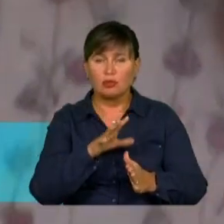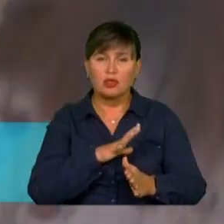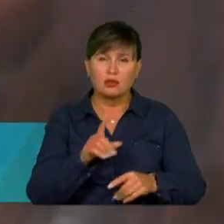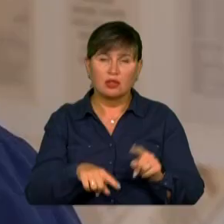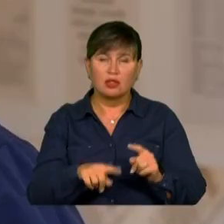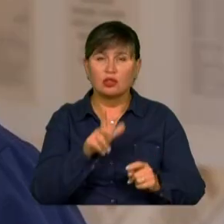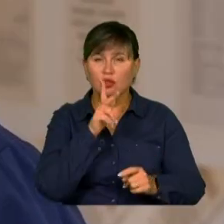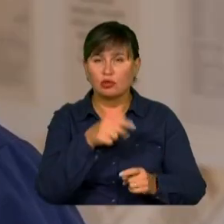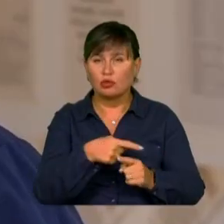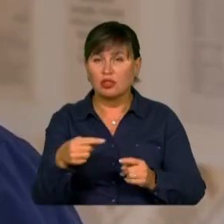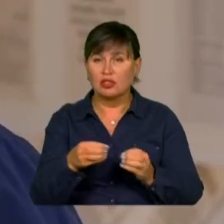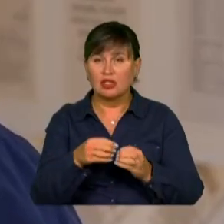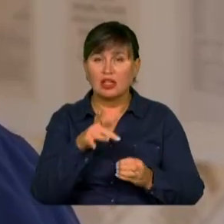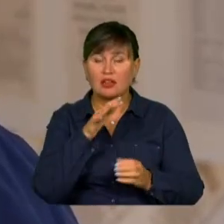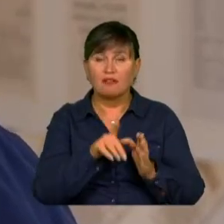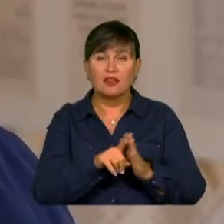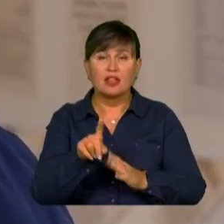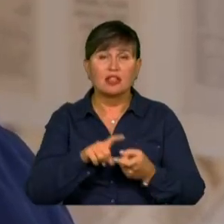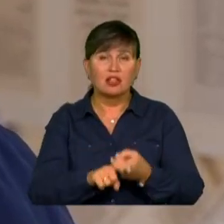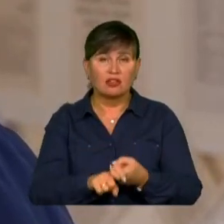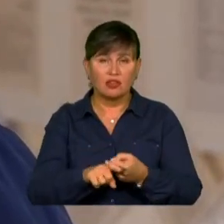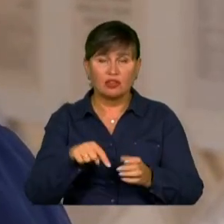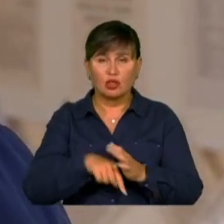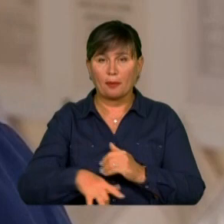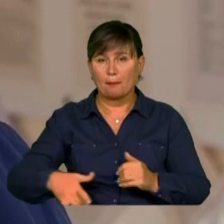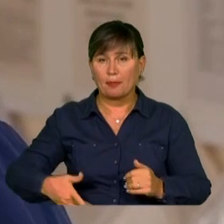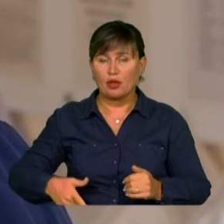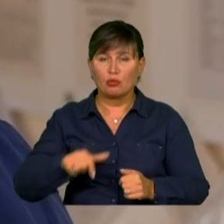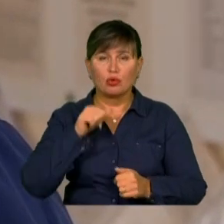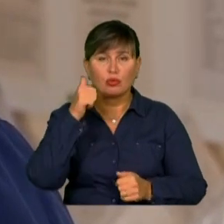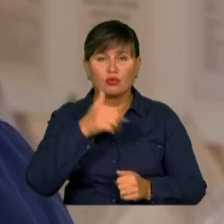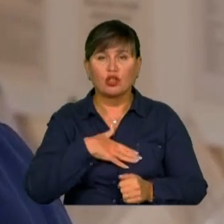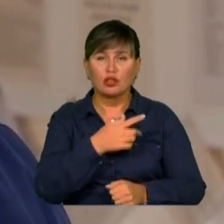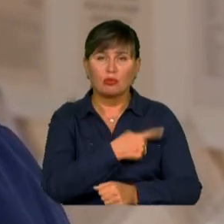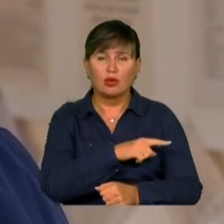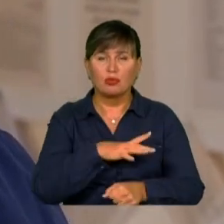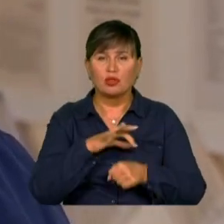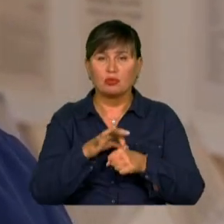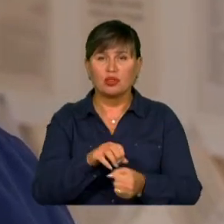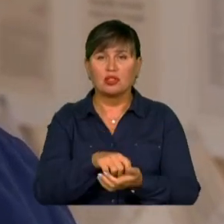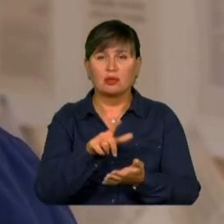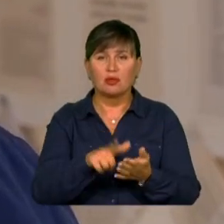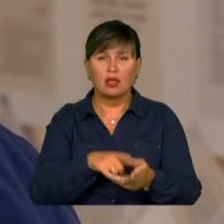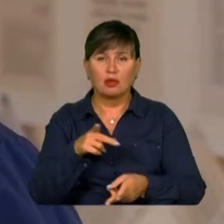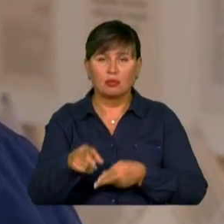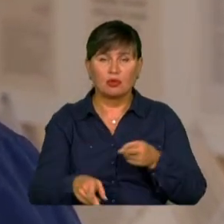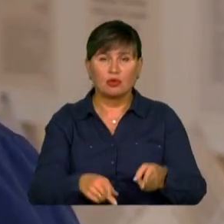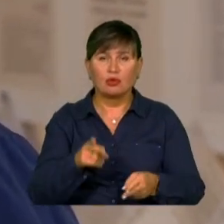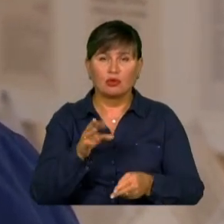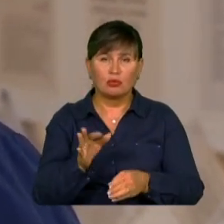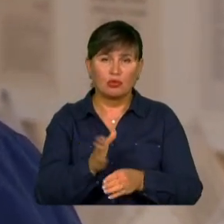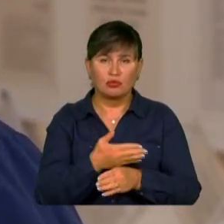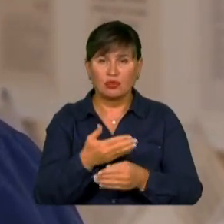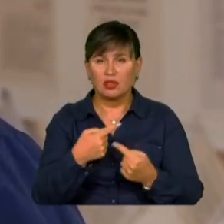лет. Вначале инфекция оседает в печени. В прошлом году в нашей больнице было проведено 17 операций по устранению